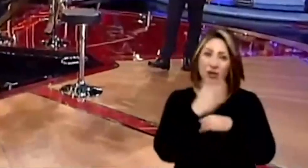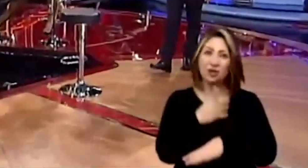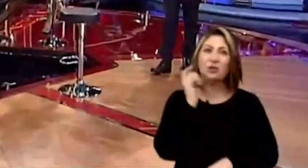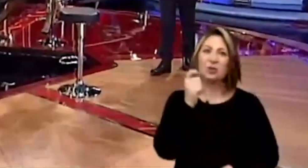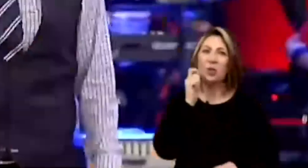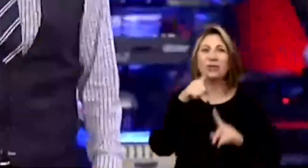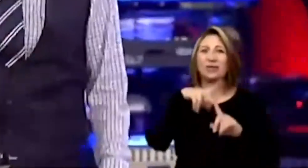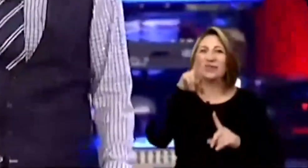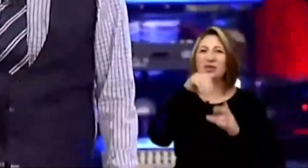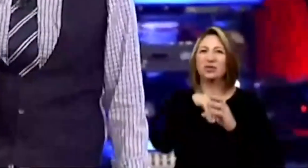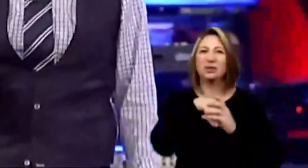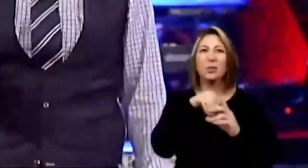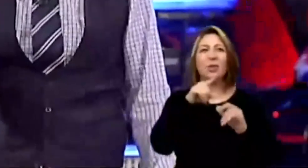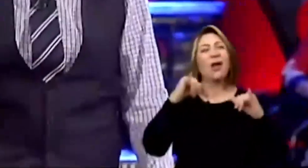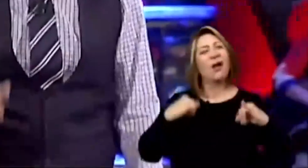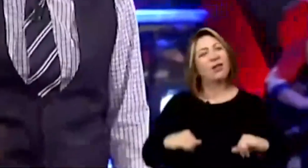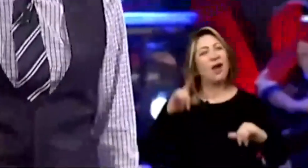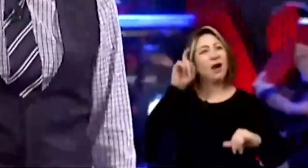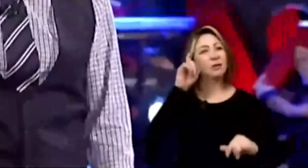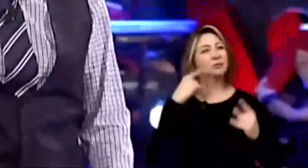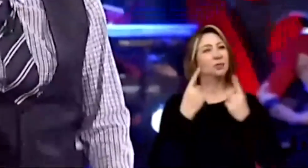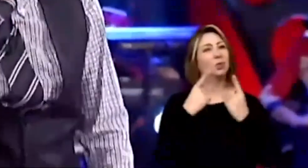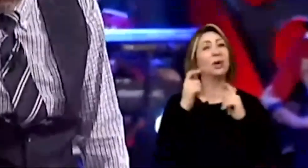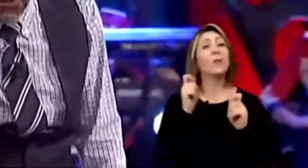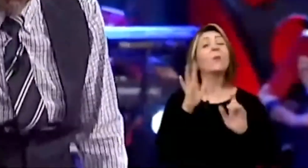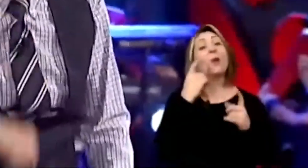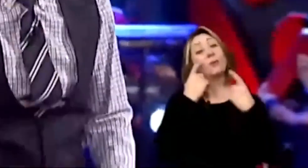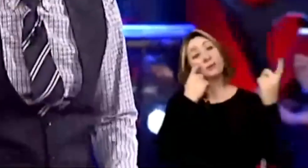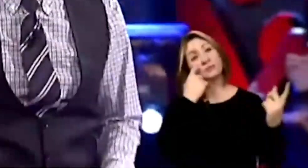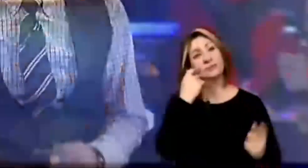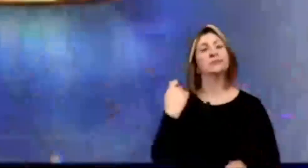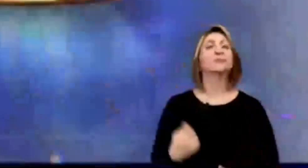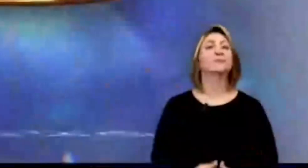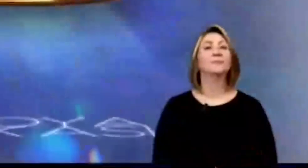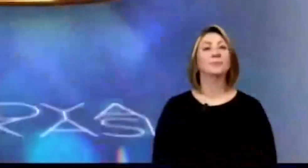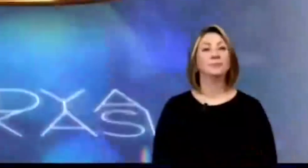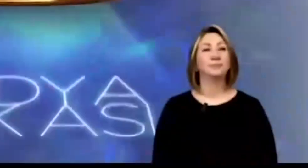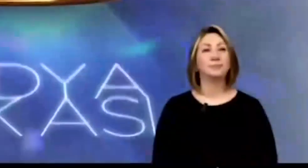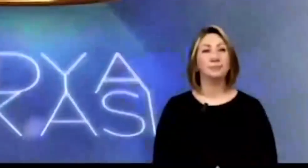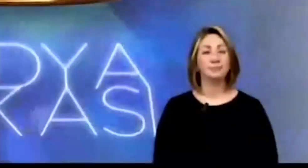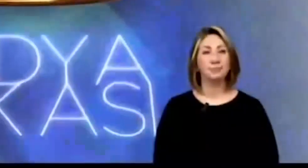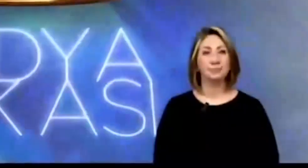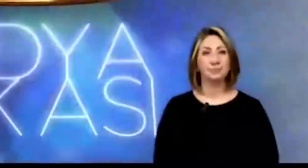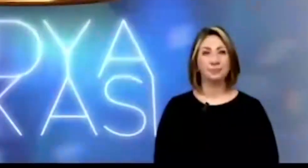Gerçekten zor televizyonda. Bu konuşmalar rahatlıkla ve akılcı bir şekilde yapılamıyor. Buyursunlar efendim.